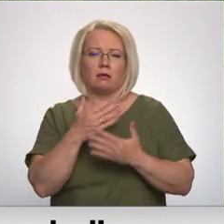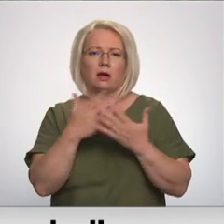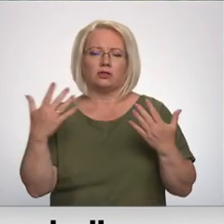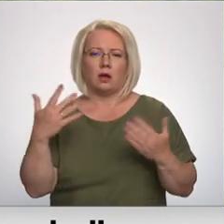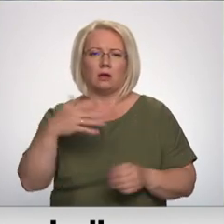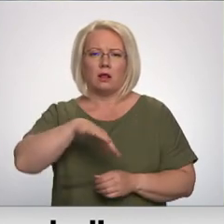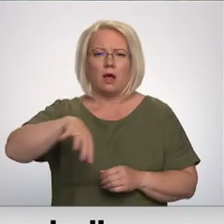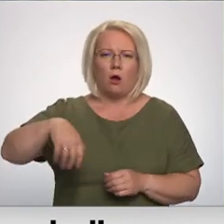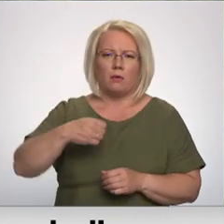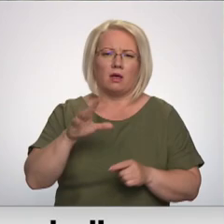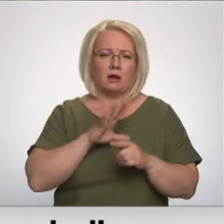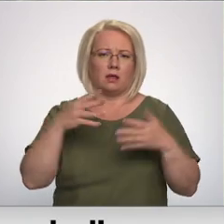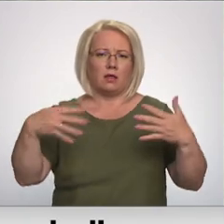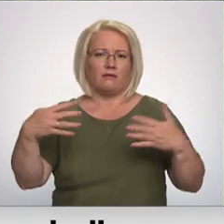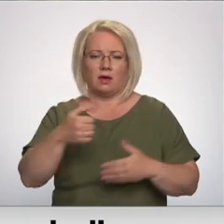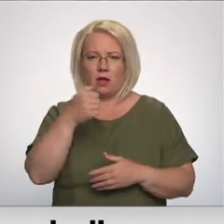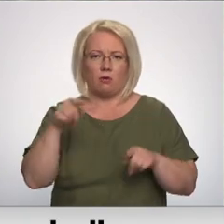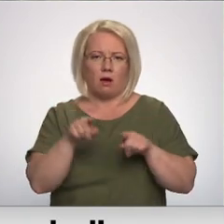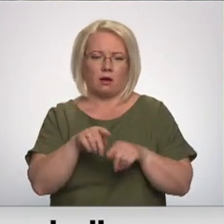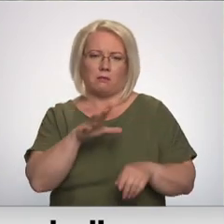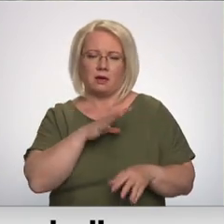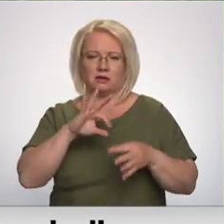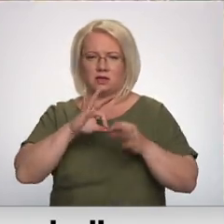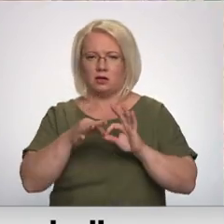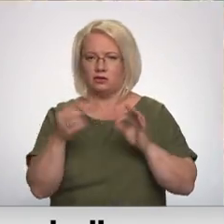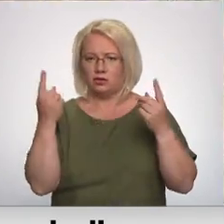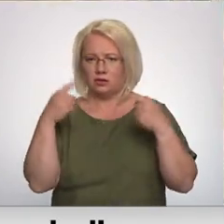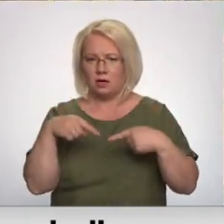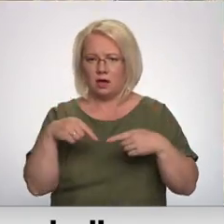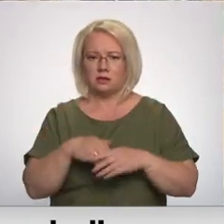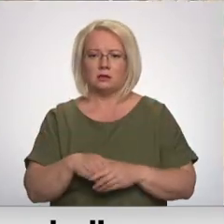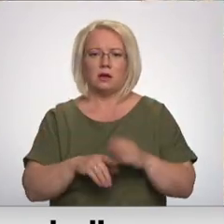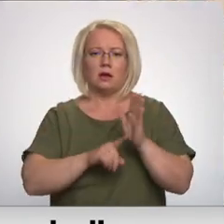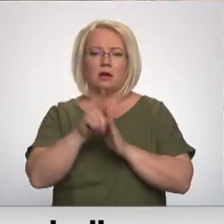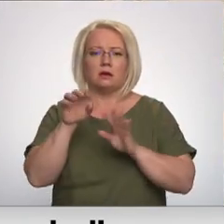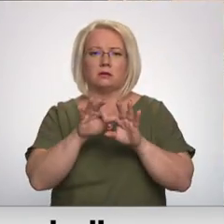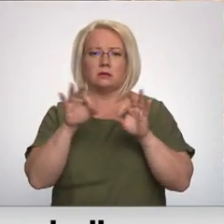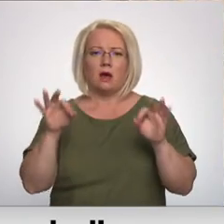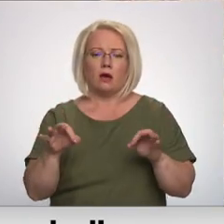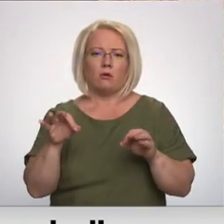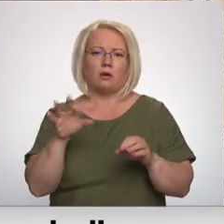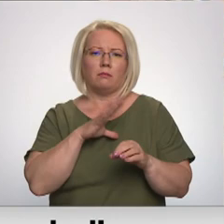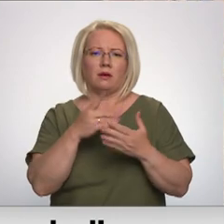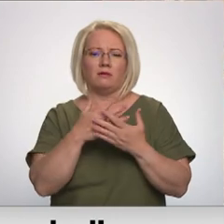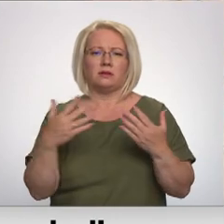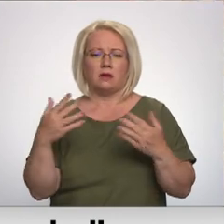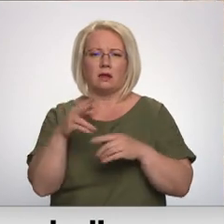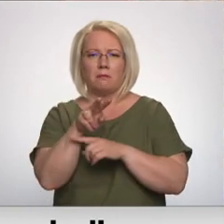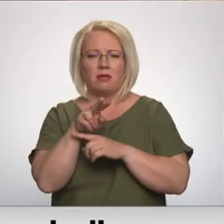ko viņi tikai nebija 90. Gadi, bija ļoti tādi sarežģēti. Sokmotnieji bija tie mednieki mūsu mīruči, daļa aizsardzības